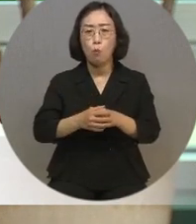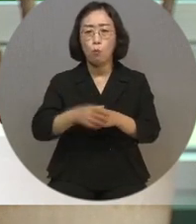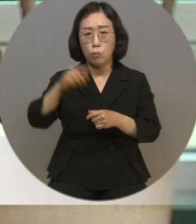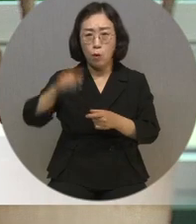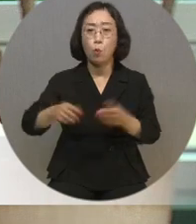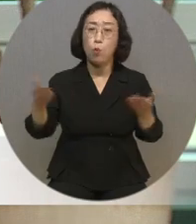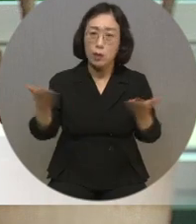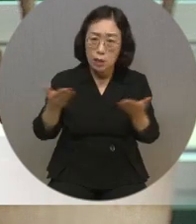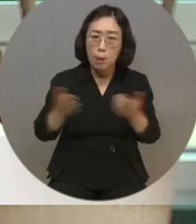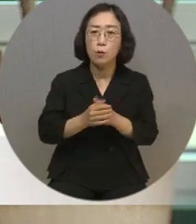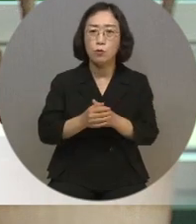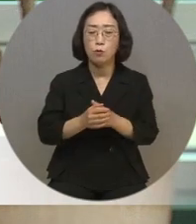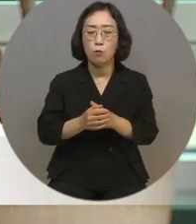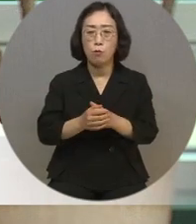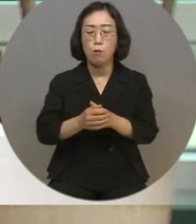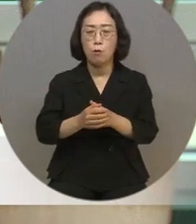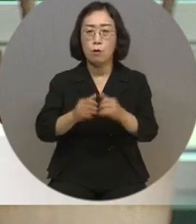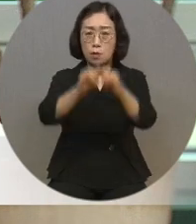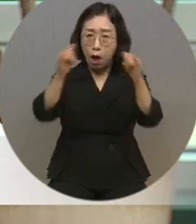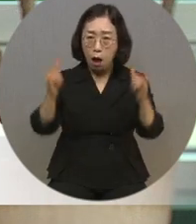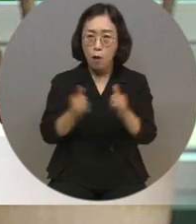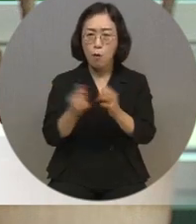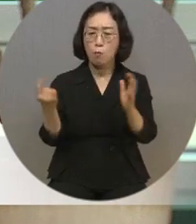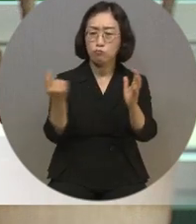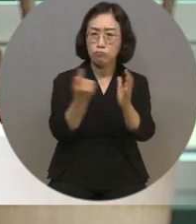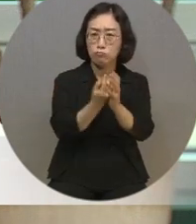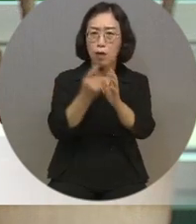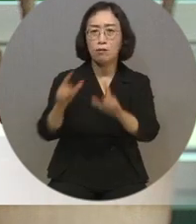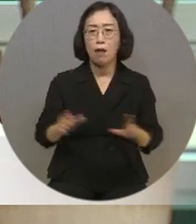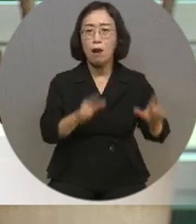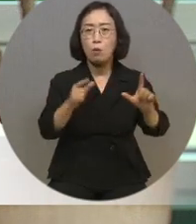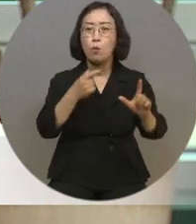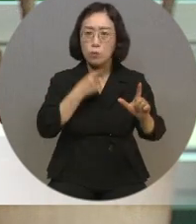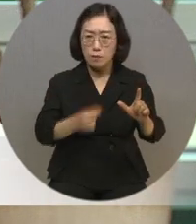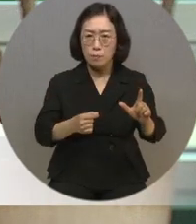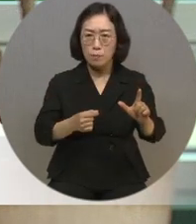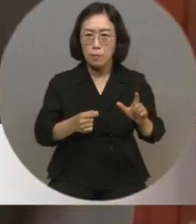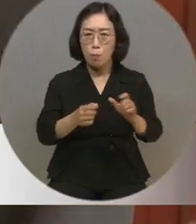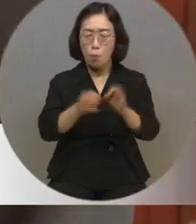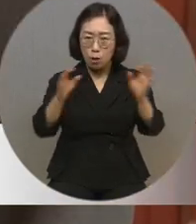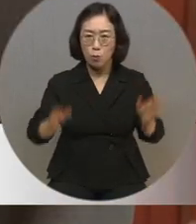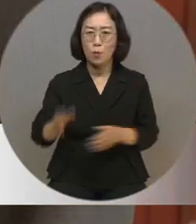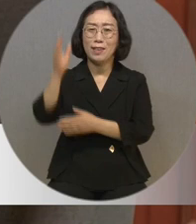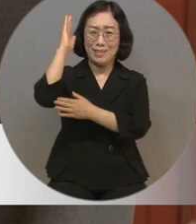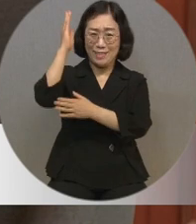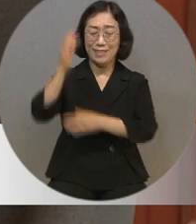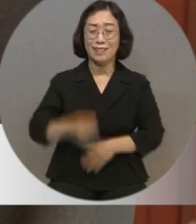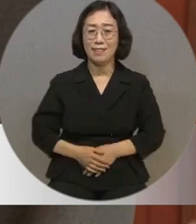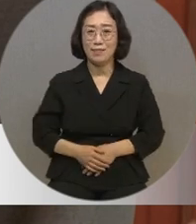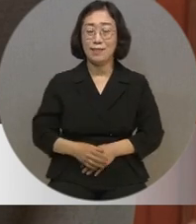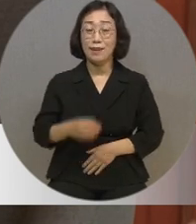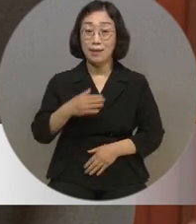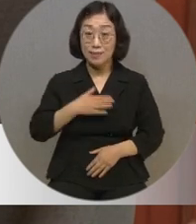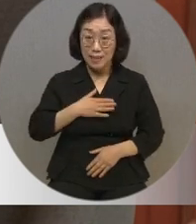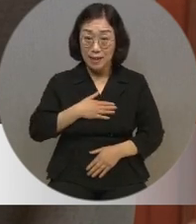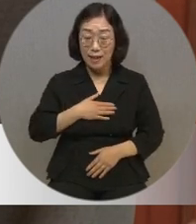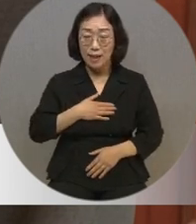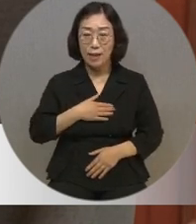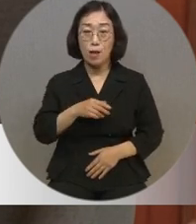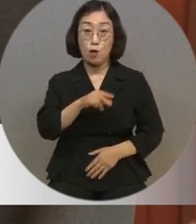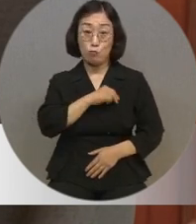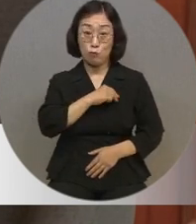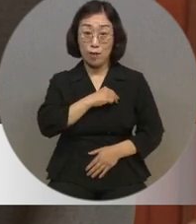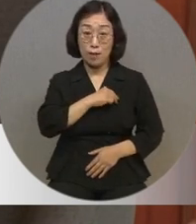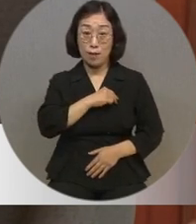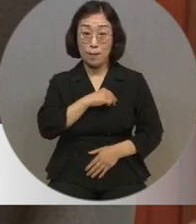싶다 이런 요구를 한 지가 600일이 이렇게 다 되어가고 있습니다. 그래서 제가 22대